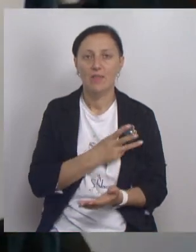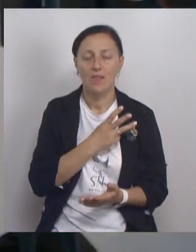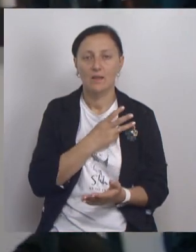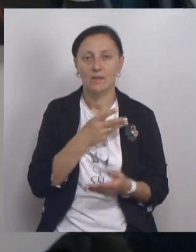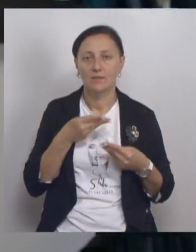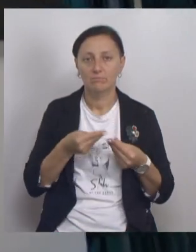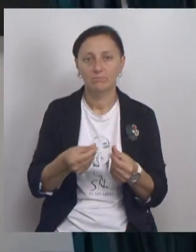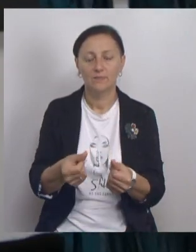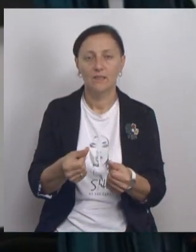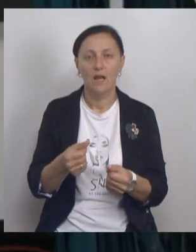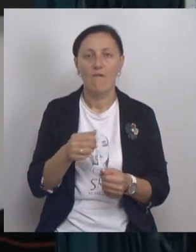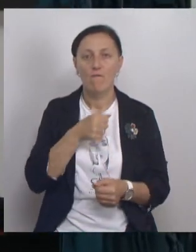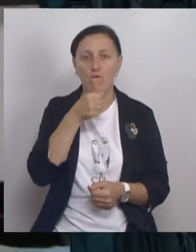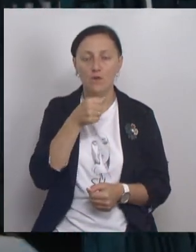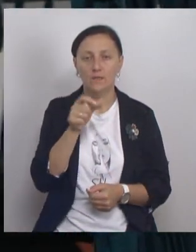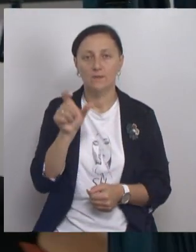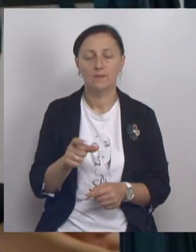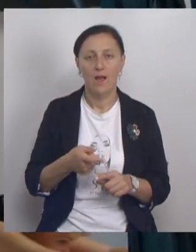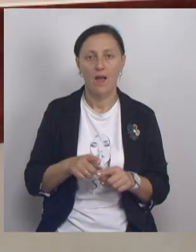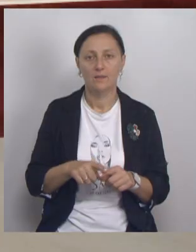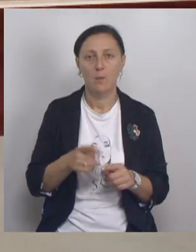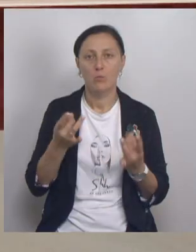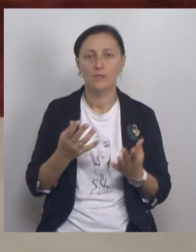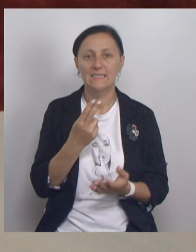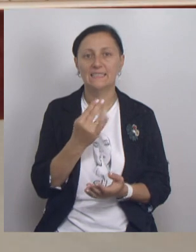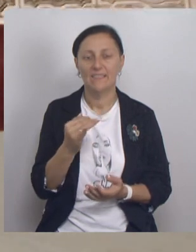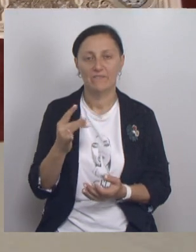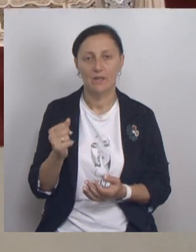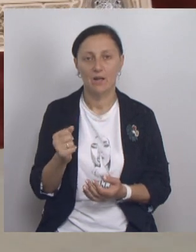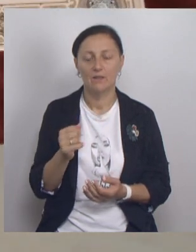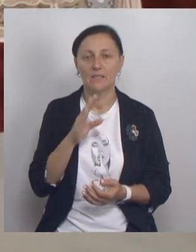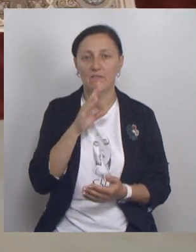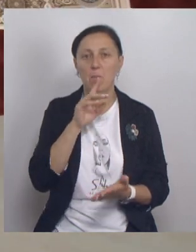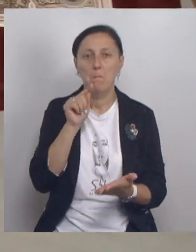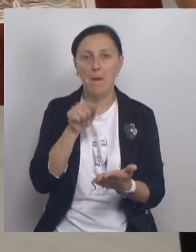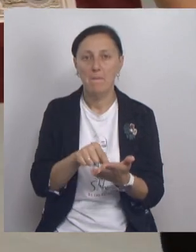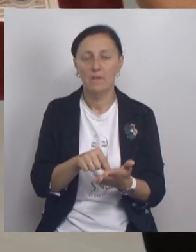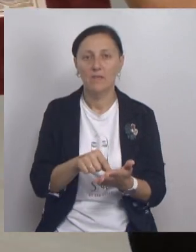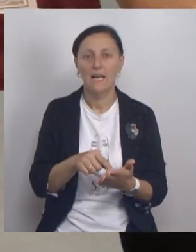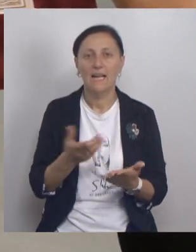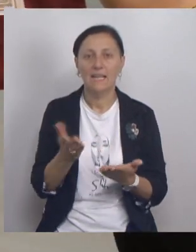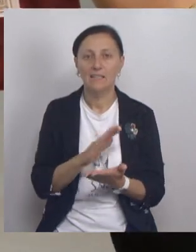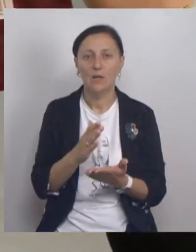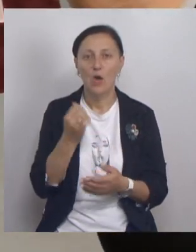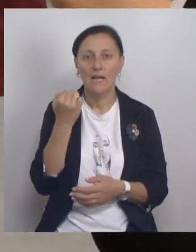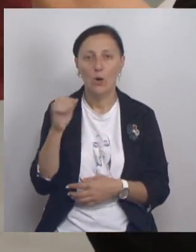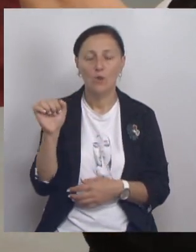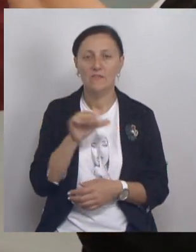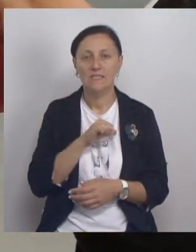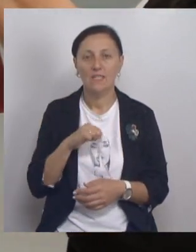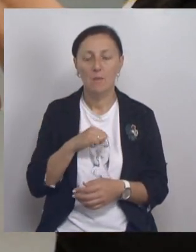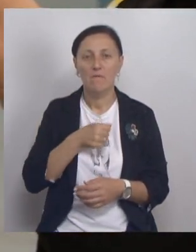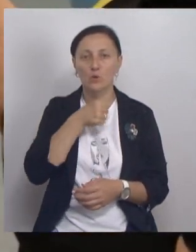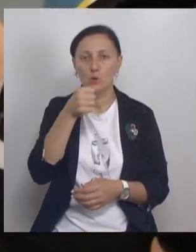дает понять, возраст – это просто цифра. В 2020 году белгородка попала в Книгу рекордов России как самый взрослый тренер